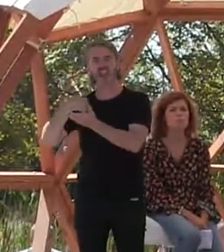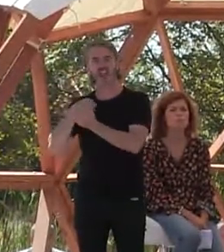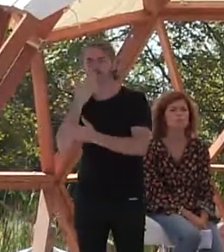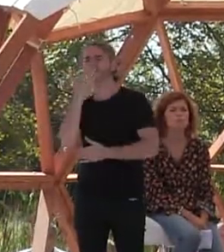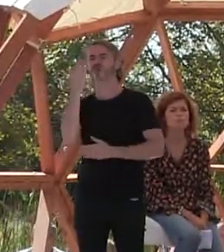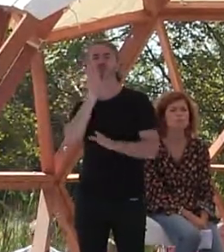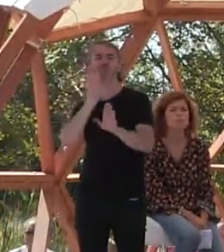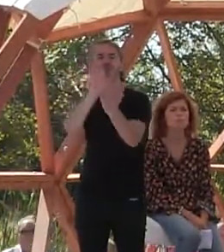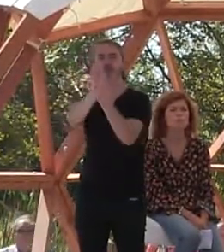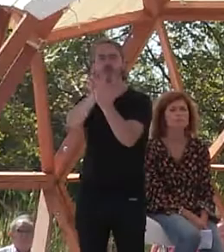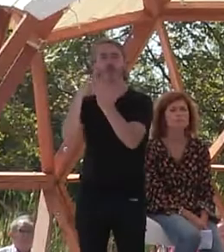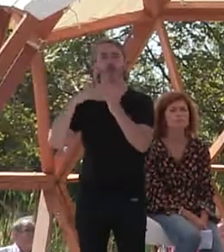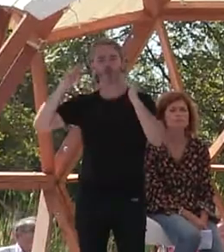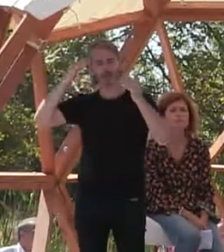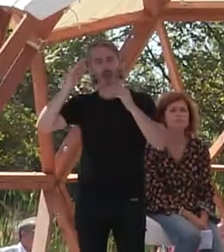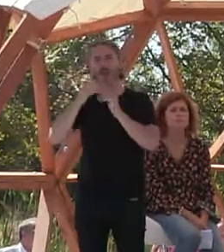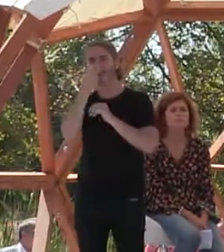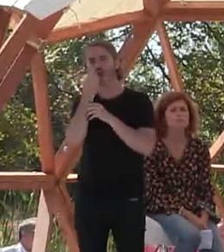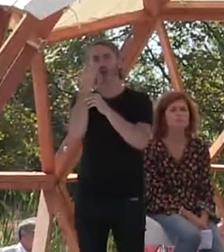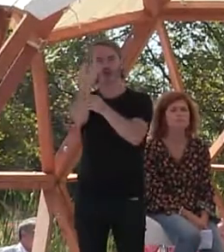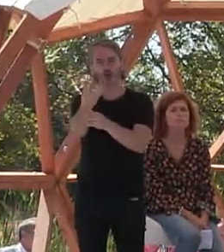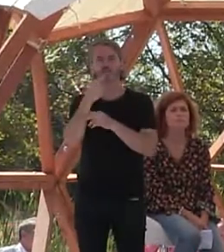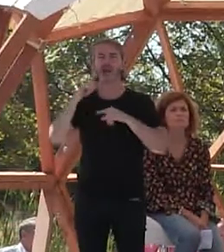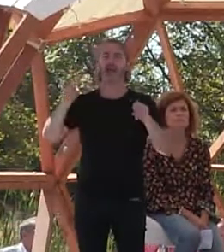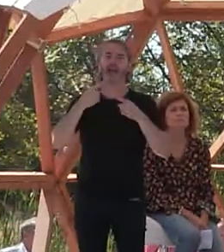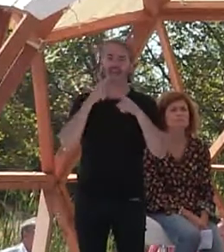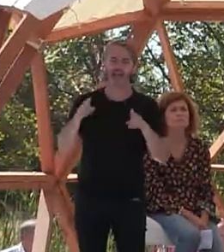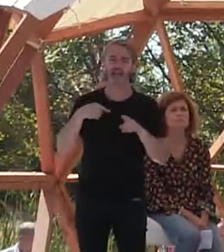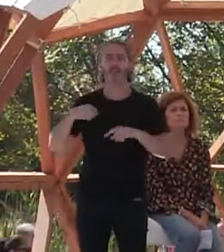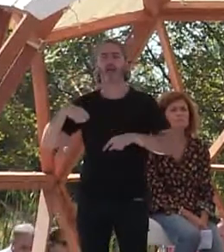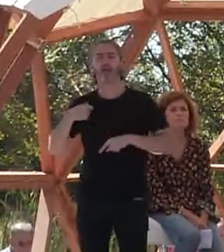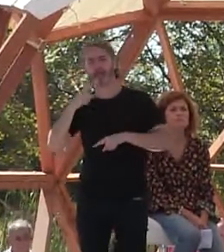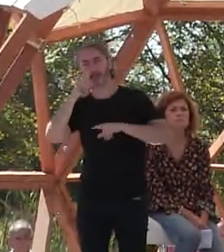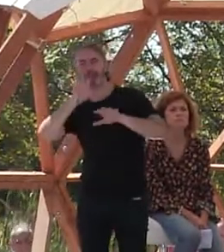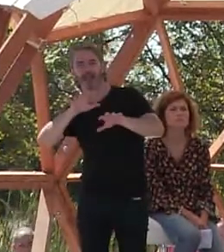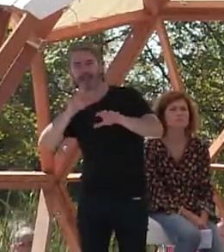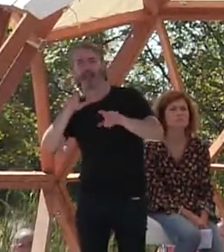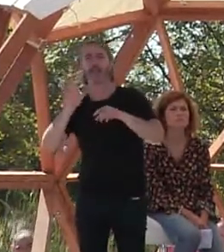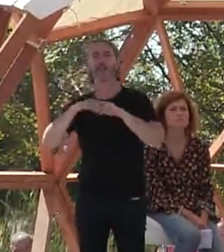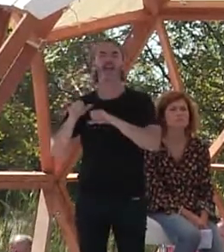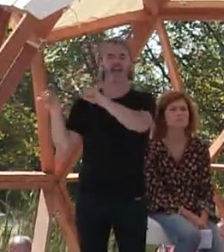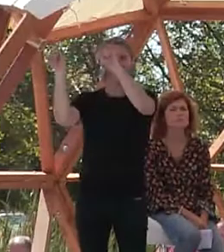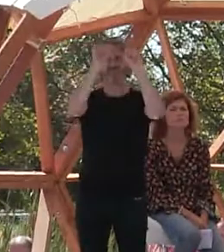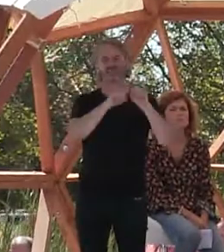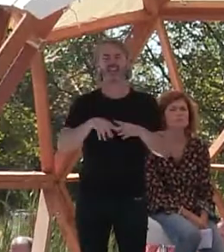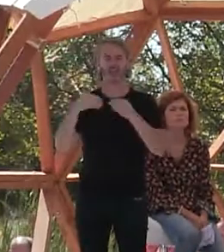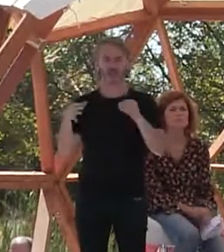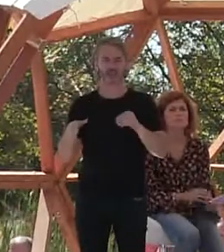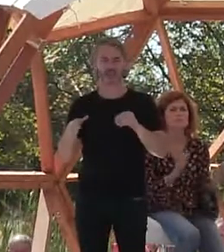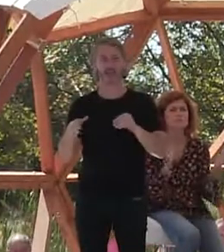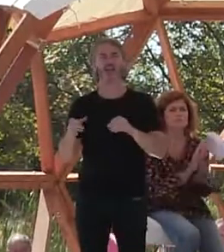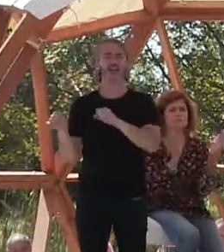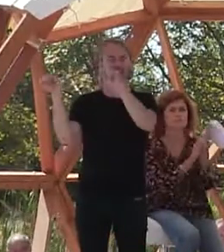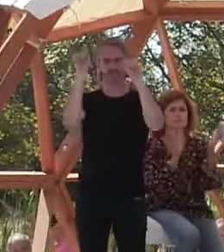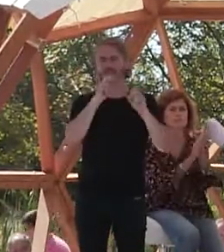a regalar-los flors, a fer càntics, a fer bromes i a defensar la democràcia de la millor manera possible.